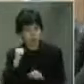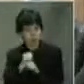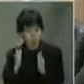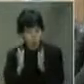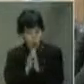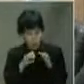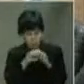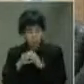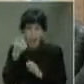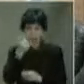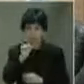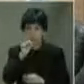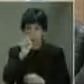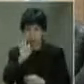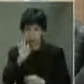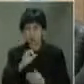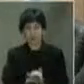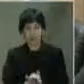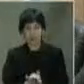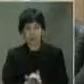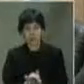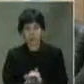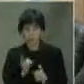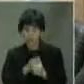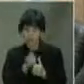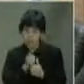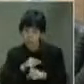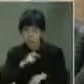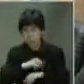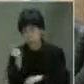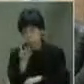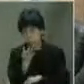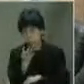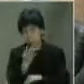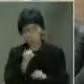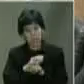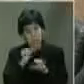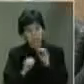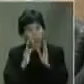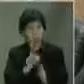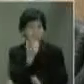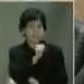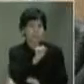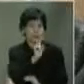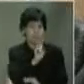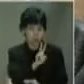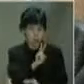19คนครั้งแรก4นาฬิกาจับไป12คน